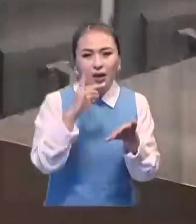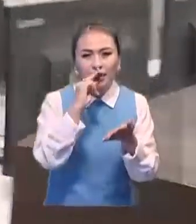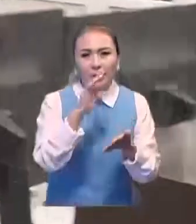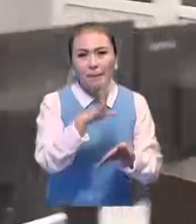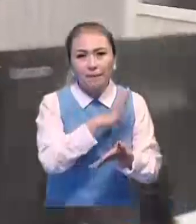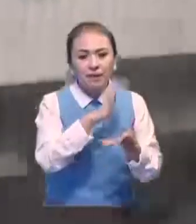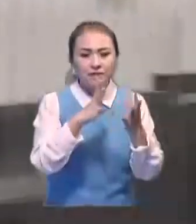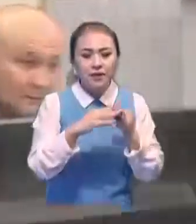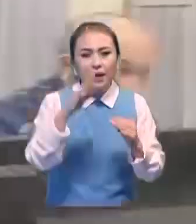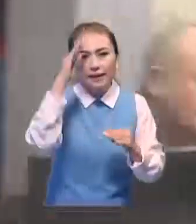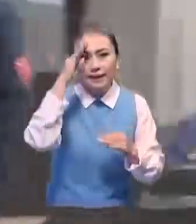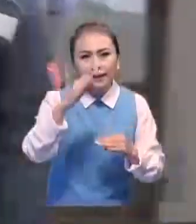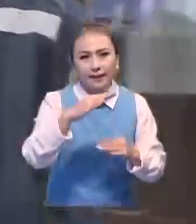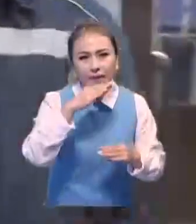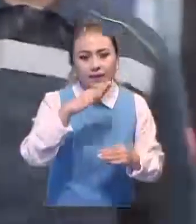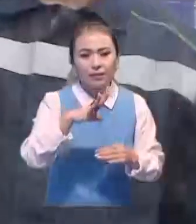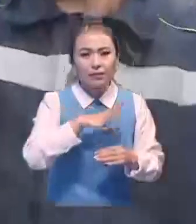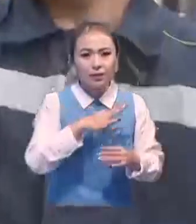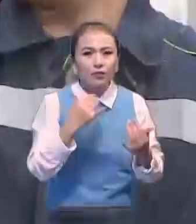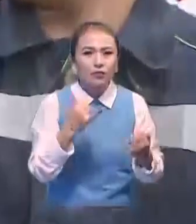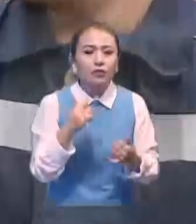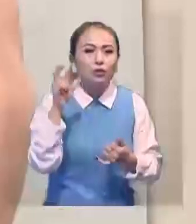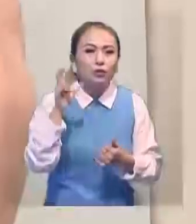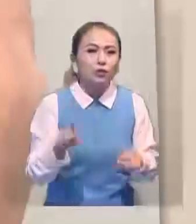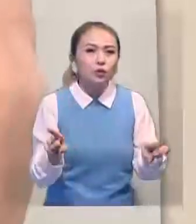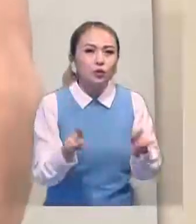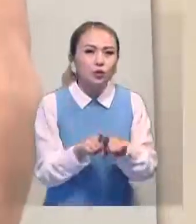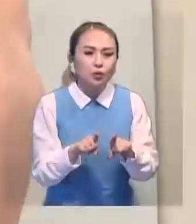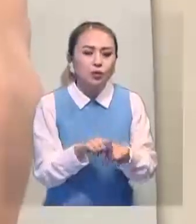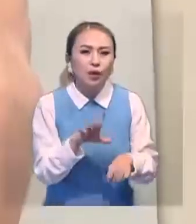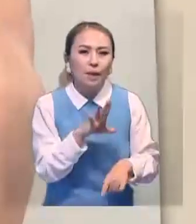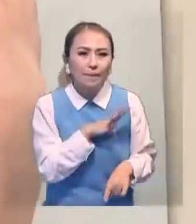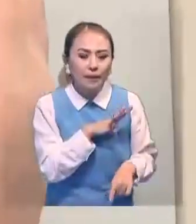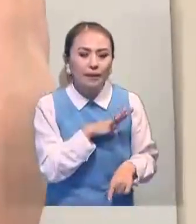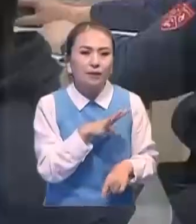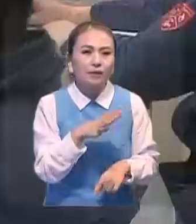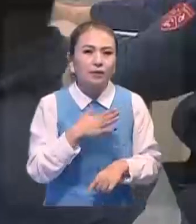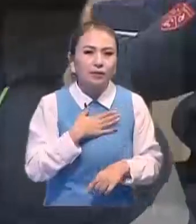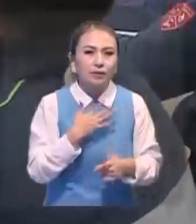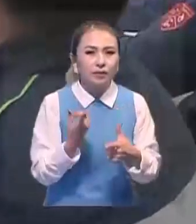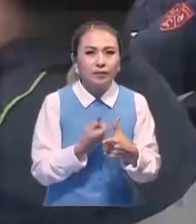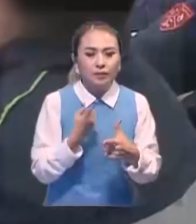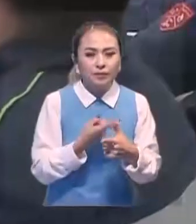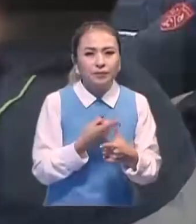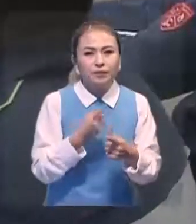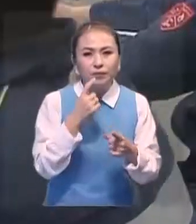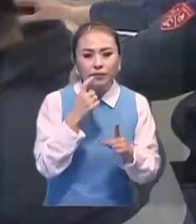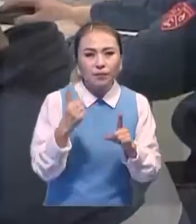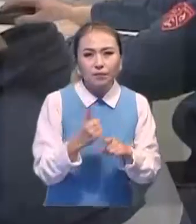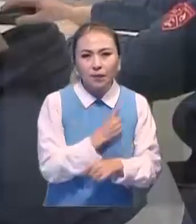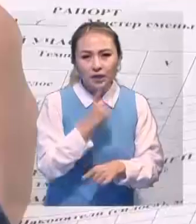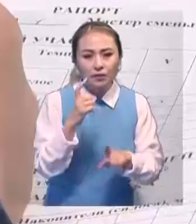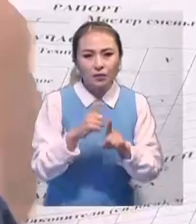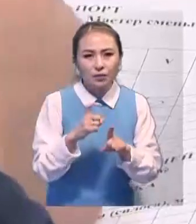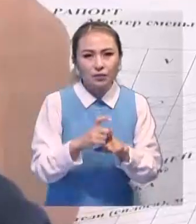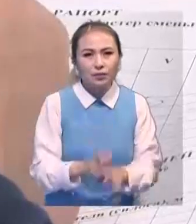Сергейдің әкесі қазақ, тілді де санама сіңірген сол кісі дейді ол. Өзін күршімнің қазағымын деп санайтын азамат кәсібіне ғана емес, сөзге шебер, дәстүрге